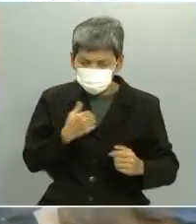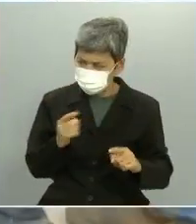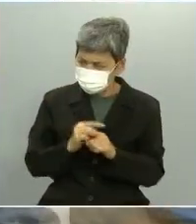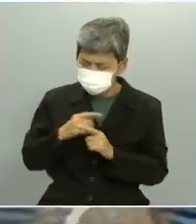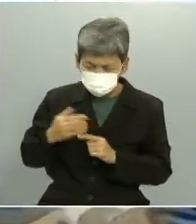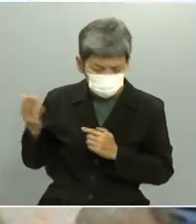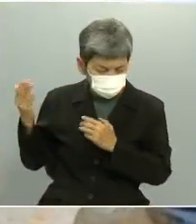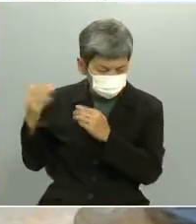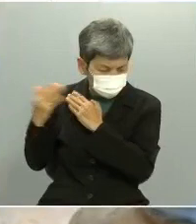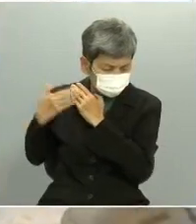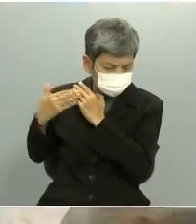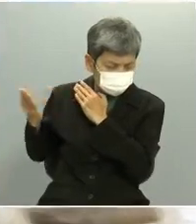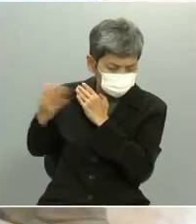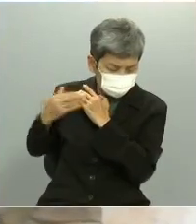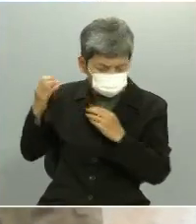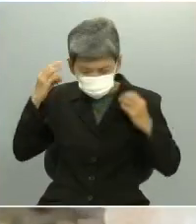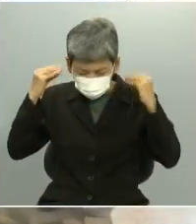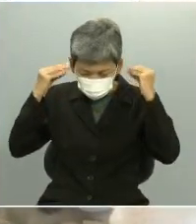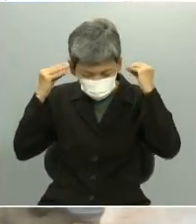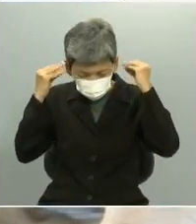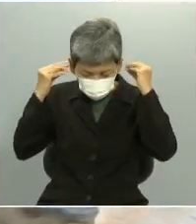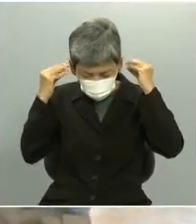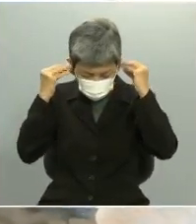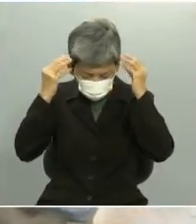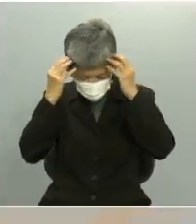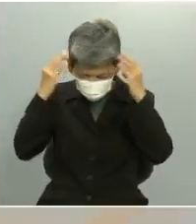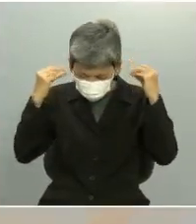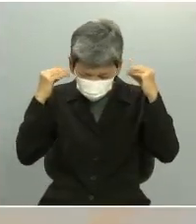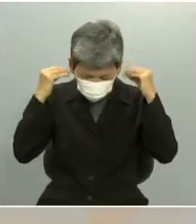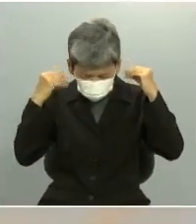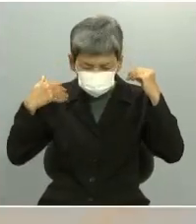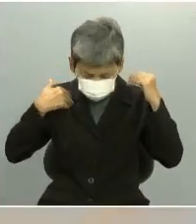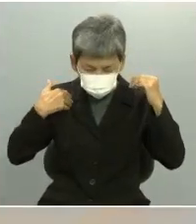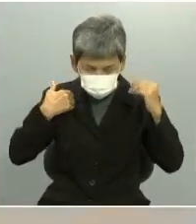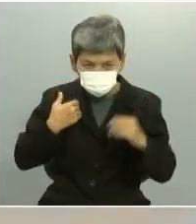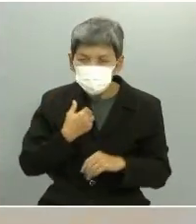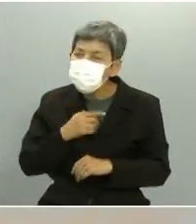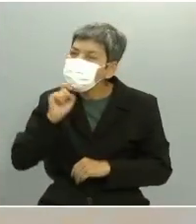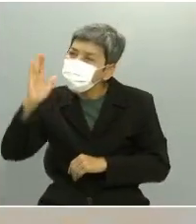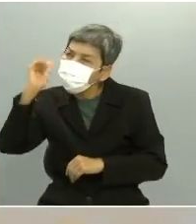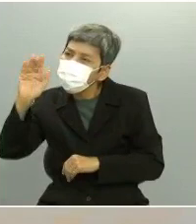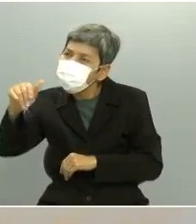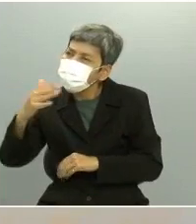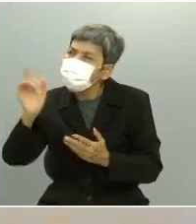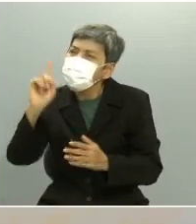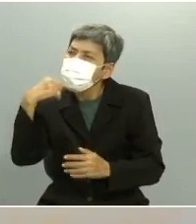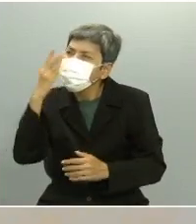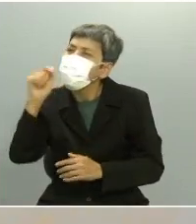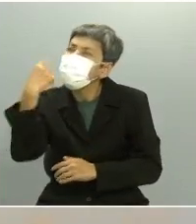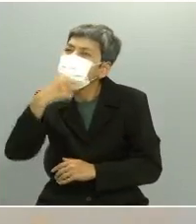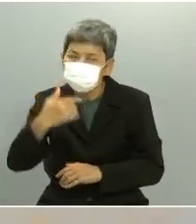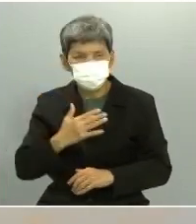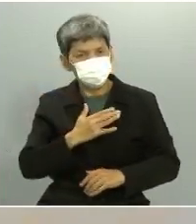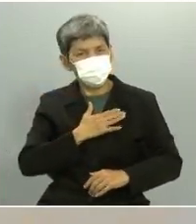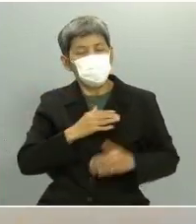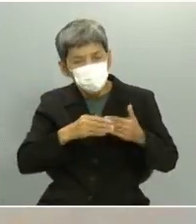าสแกนสมองมีเสียงดังจิ๊ดจิ๊ดจิ๊ดจิ๊ดในหัวตลอดเวลาแล้วก็หันมาถามพ่อด้วยว่าพ่อเป็นไทยพ่อก็เลยตัดสิน